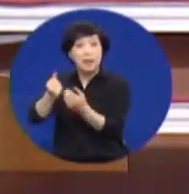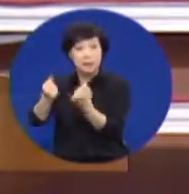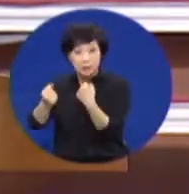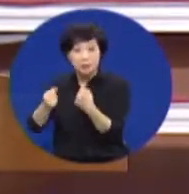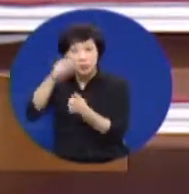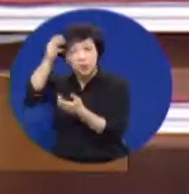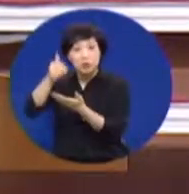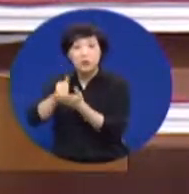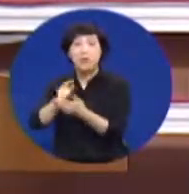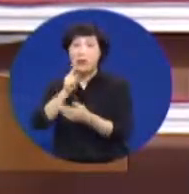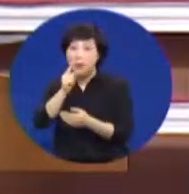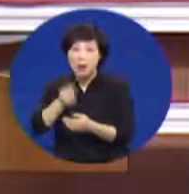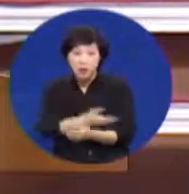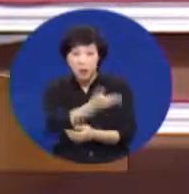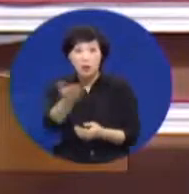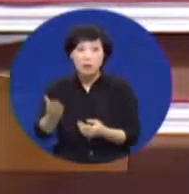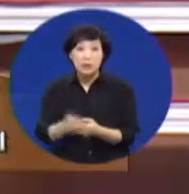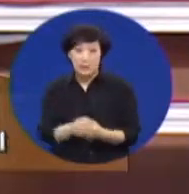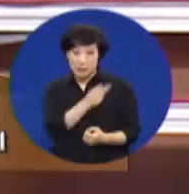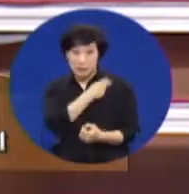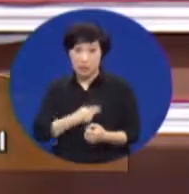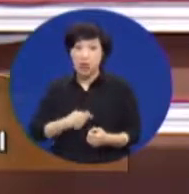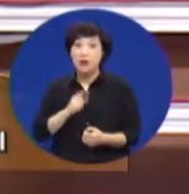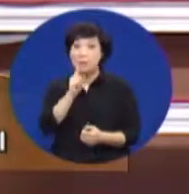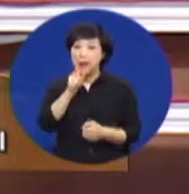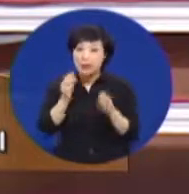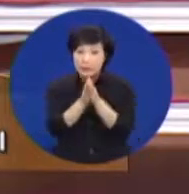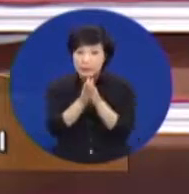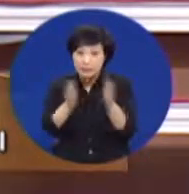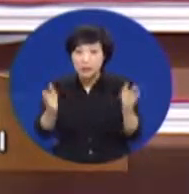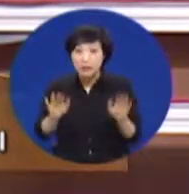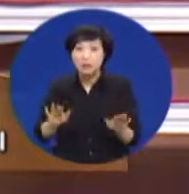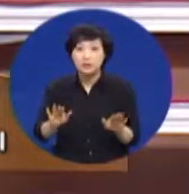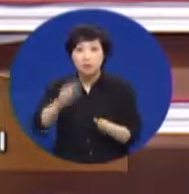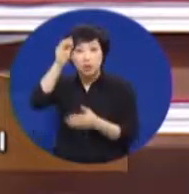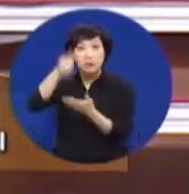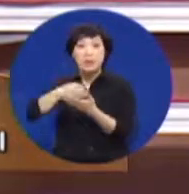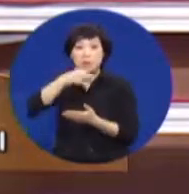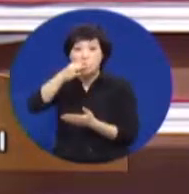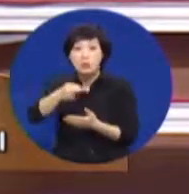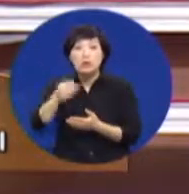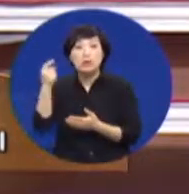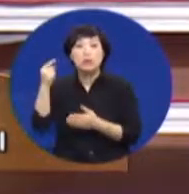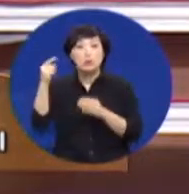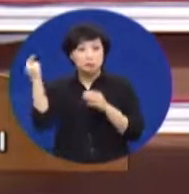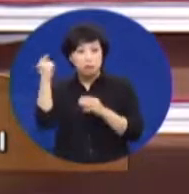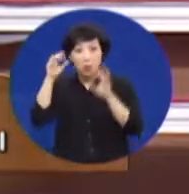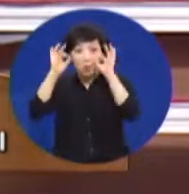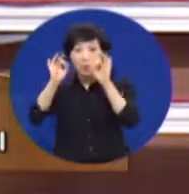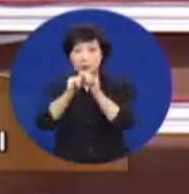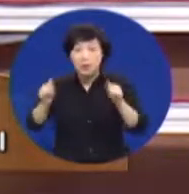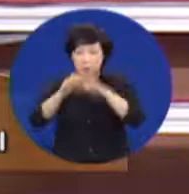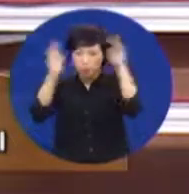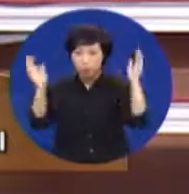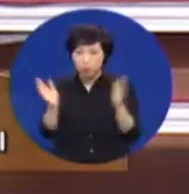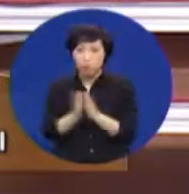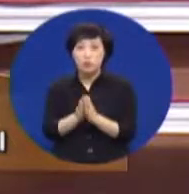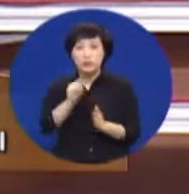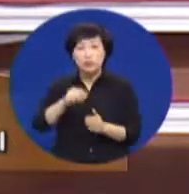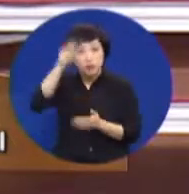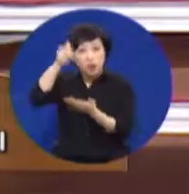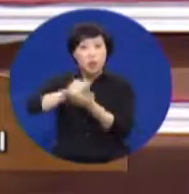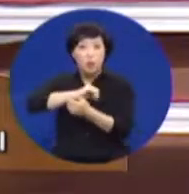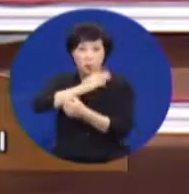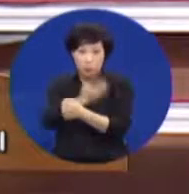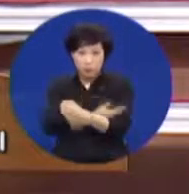실력, 성령의 언어로 말하게 될 때 바로 성령의 소리를 듣는 자가 다 권능 앞에 무릎을